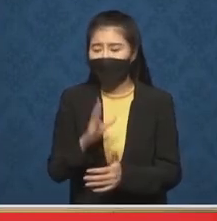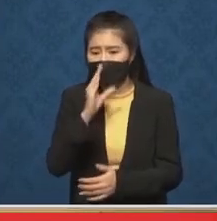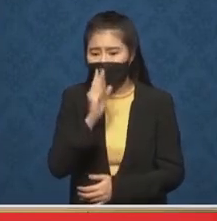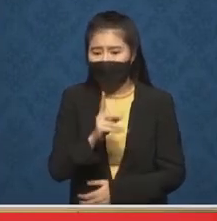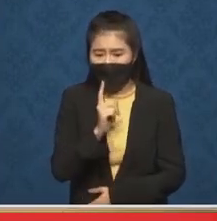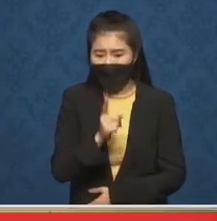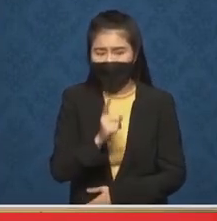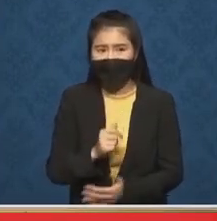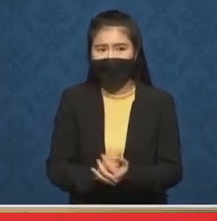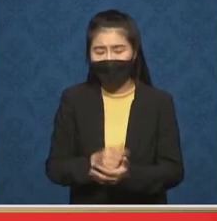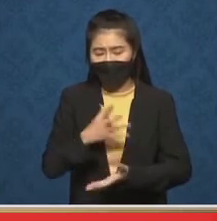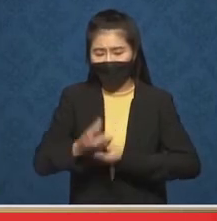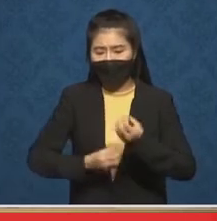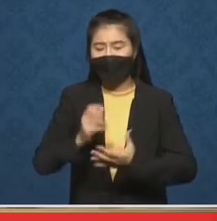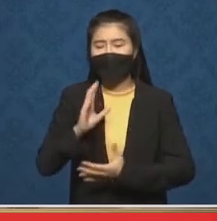จะกัก็มั้ครับ